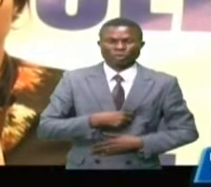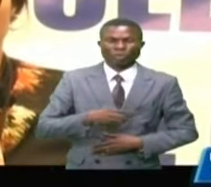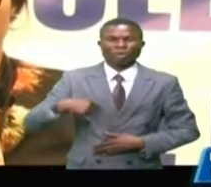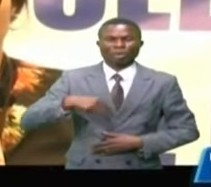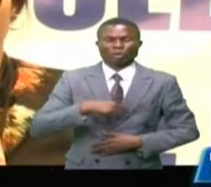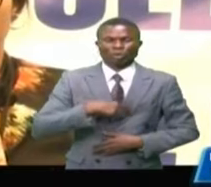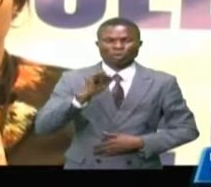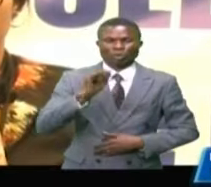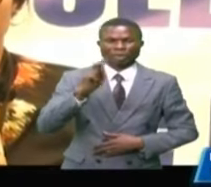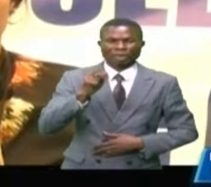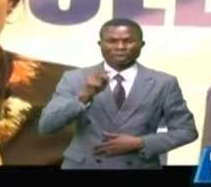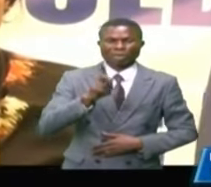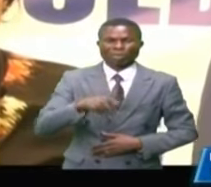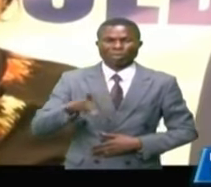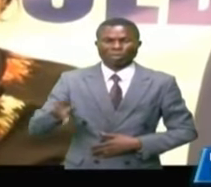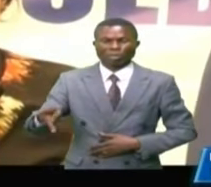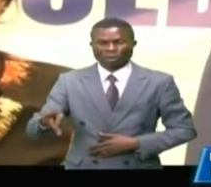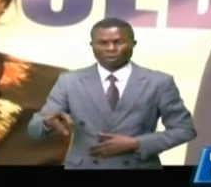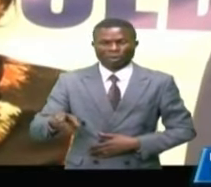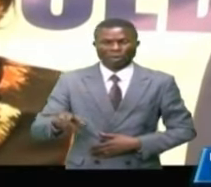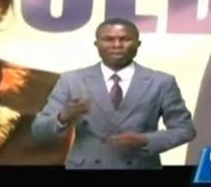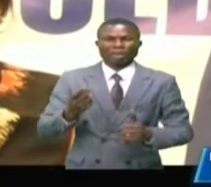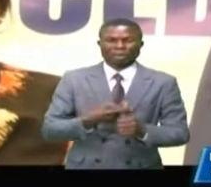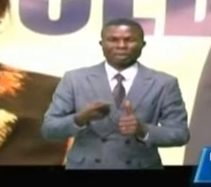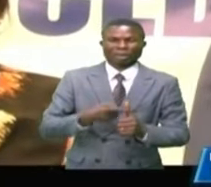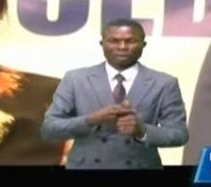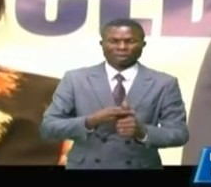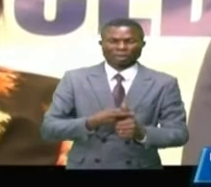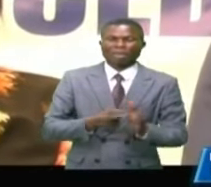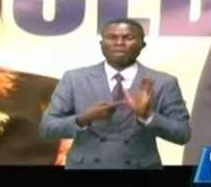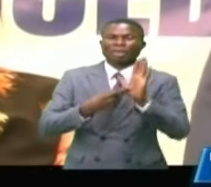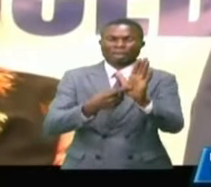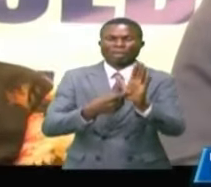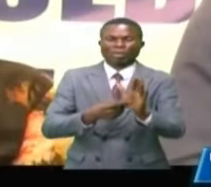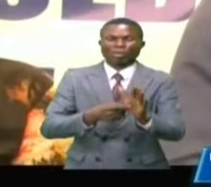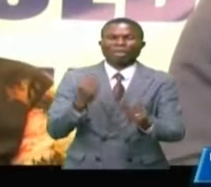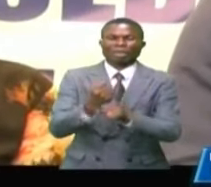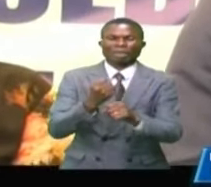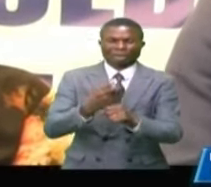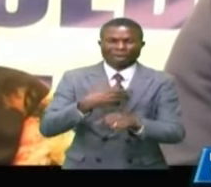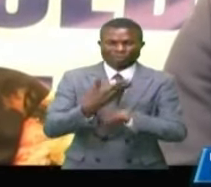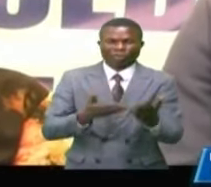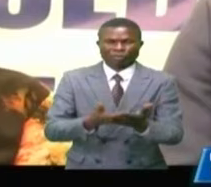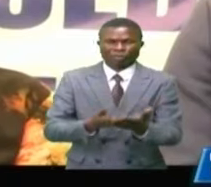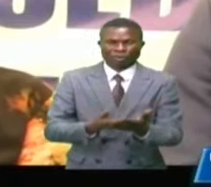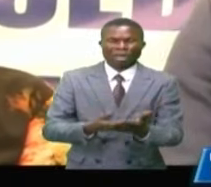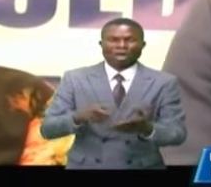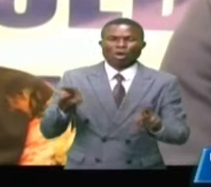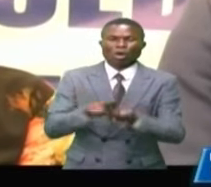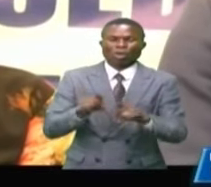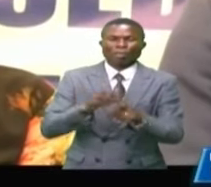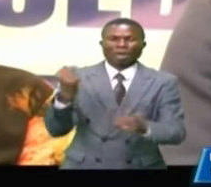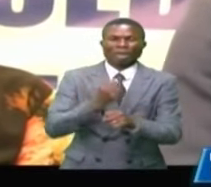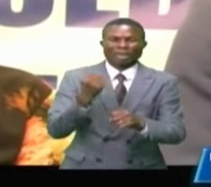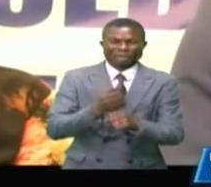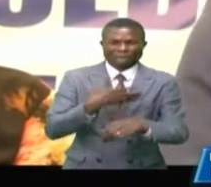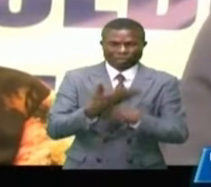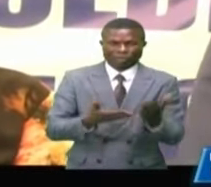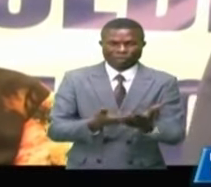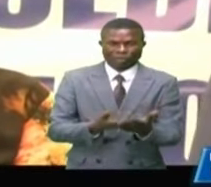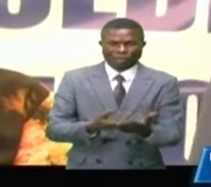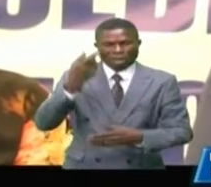INPP, à la fois de présenter ce que nous faisons en termes de professionnalisation, en